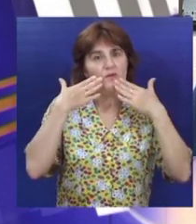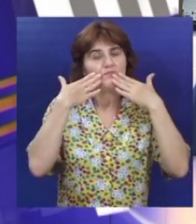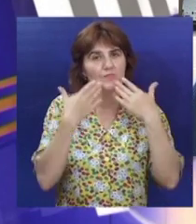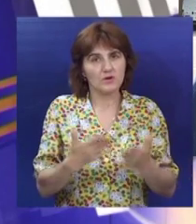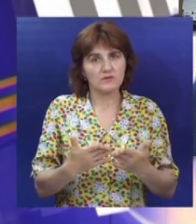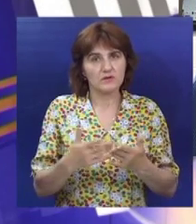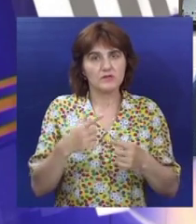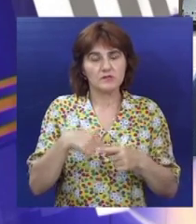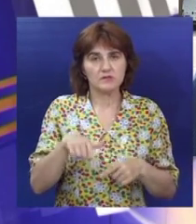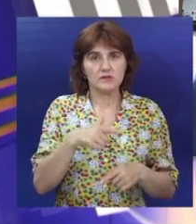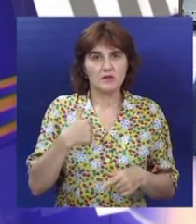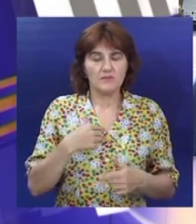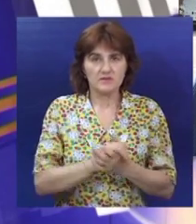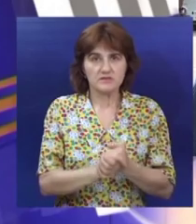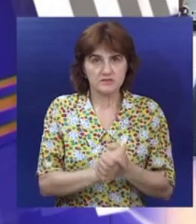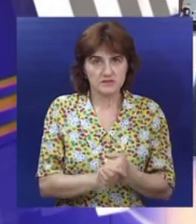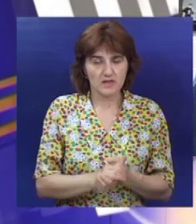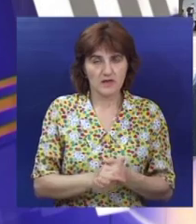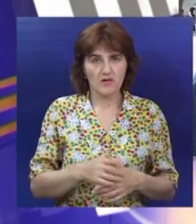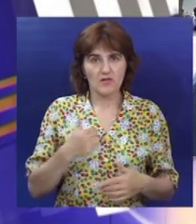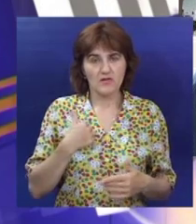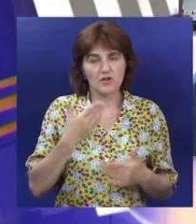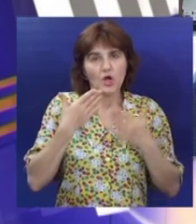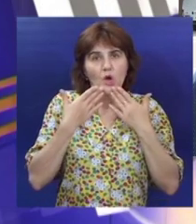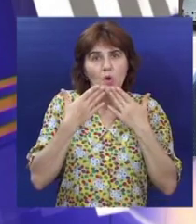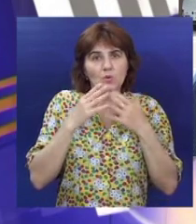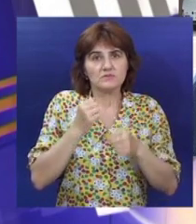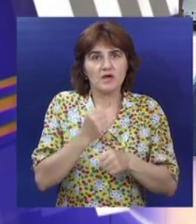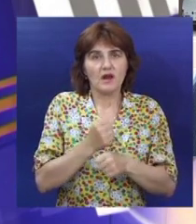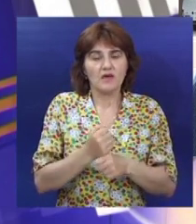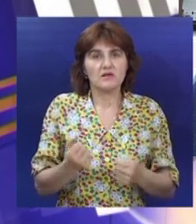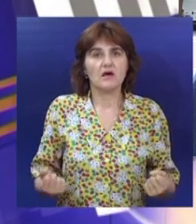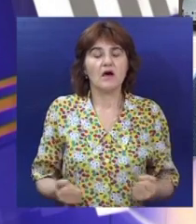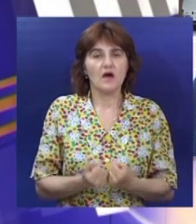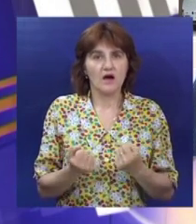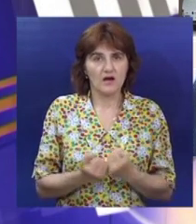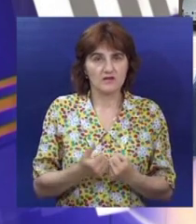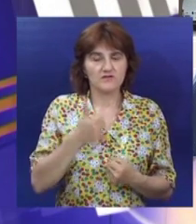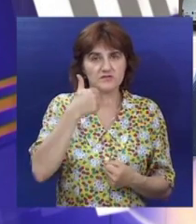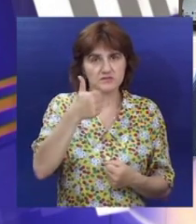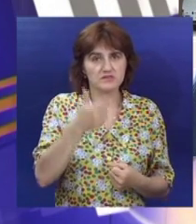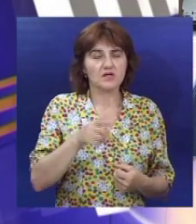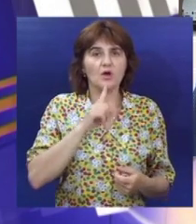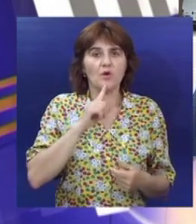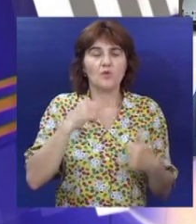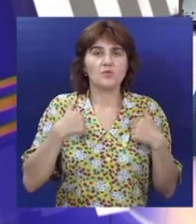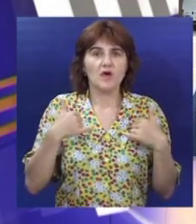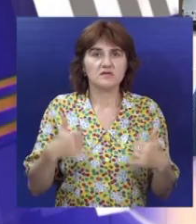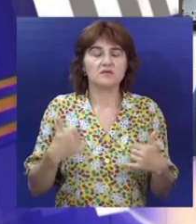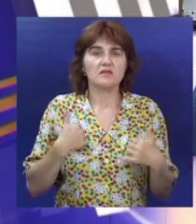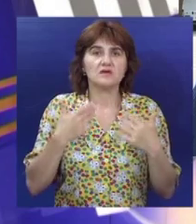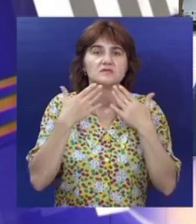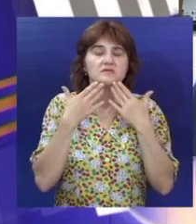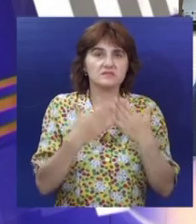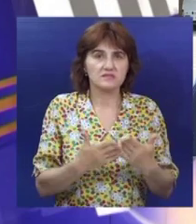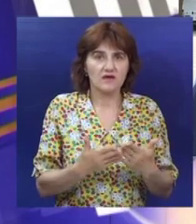i poštovanje i pohvalu. Na neki način smo kroz saradnju sa njima uspeli da uradimo mnoge aktivnosti. Ovo je jedna od aktivnosti